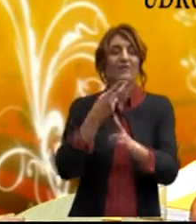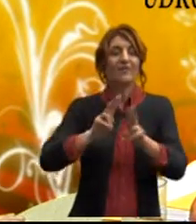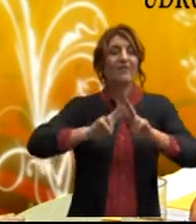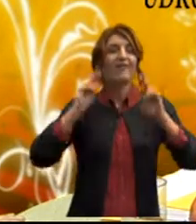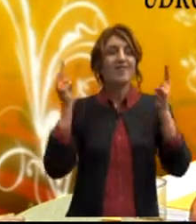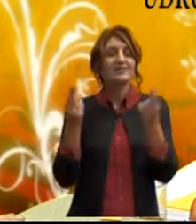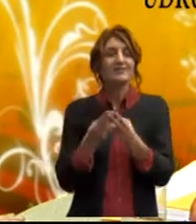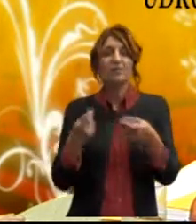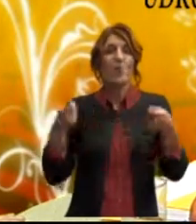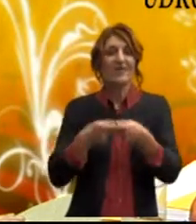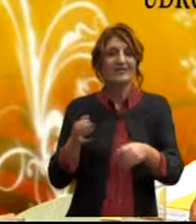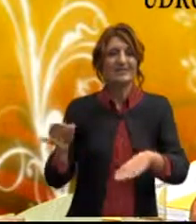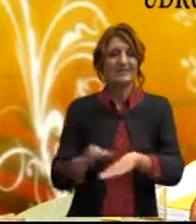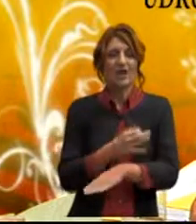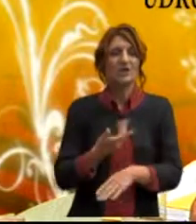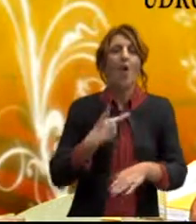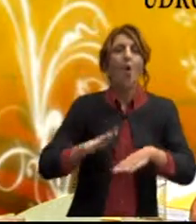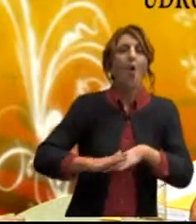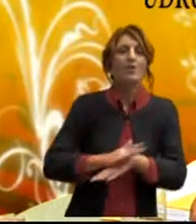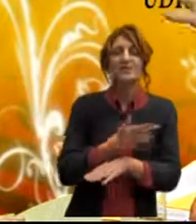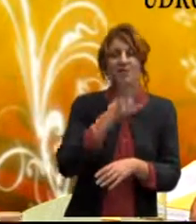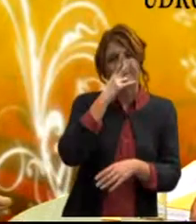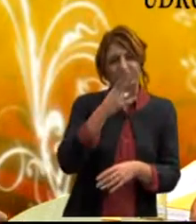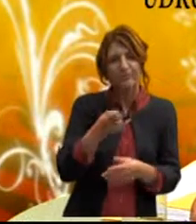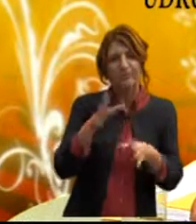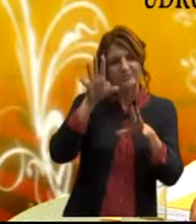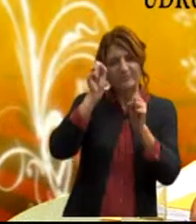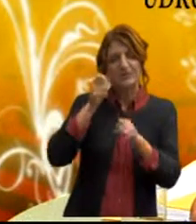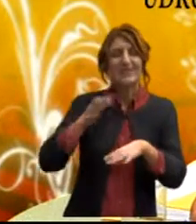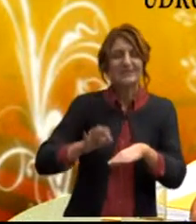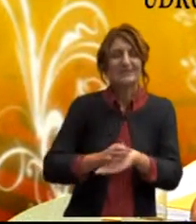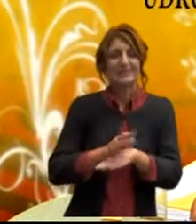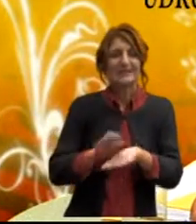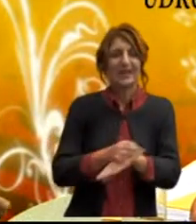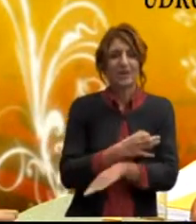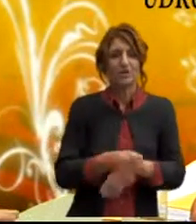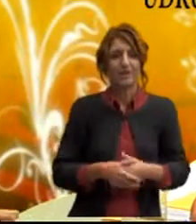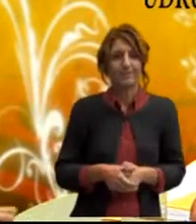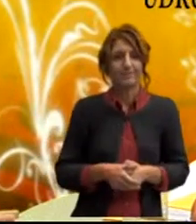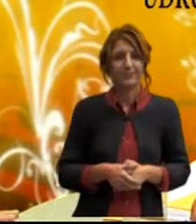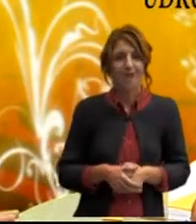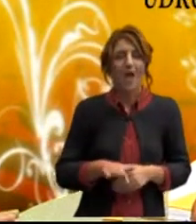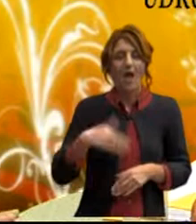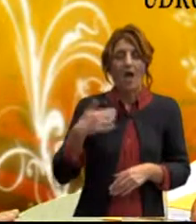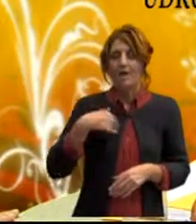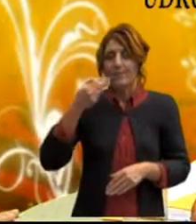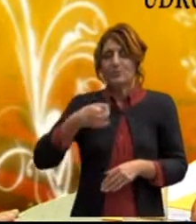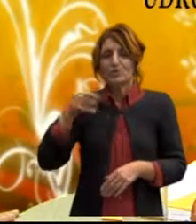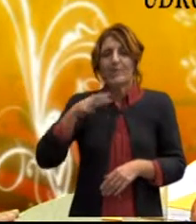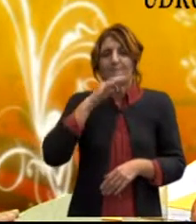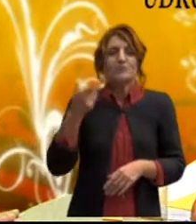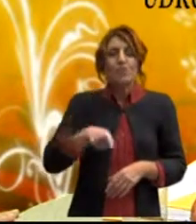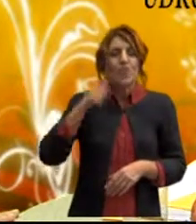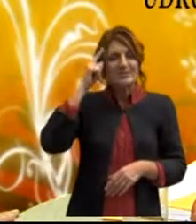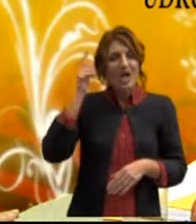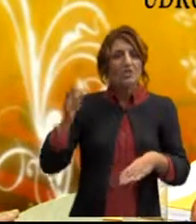se tiče sreće, osjećaja sreće, percepcije sreće, kako god hoćete. I, ali ono, što poslije ću vas pitati, što to uopće sreća znači,